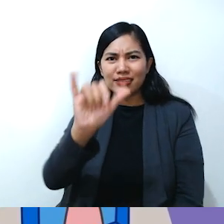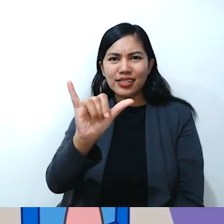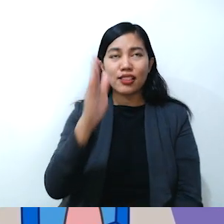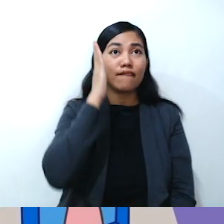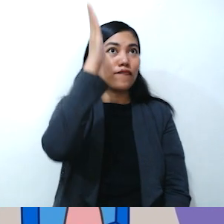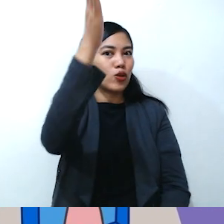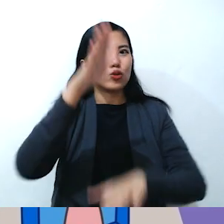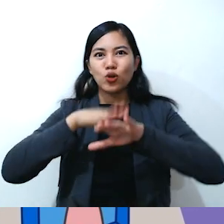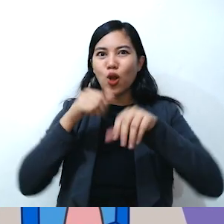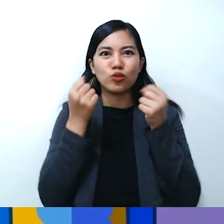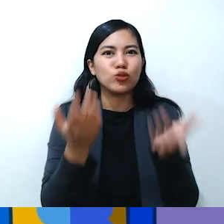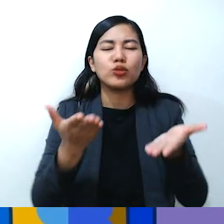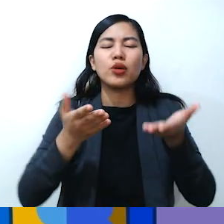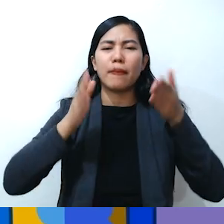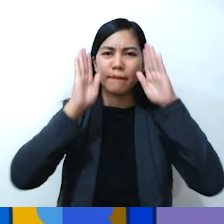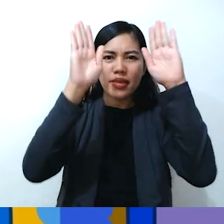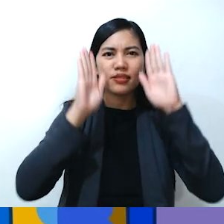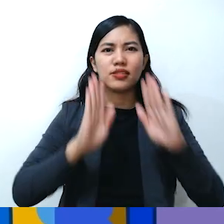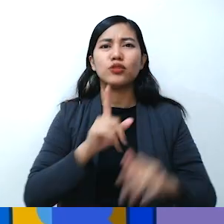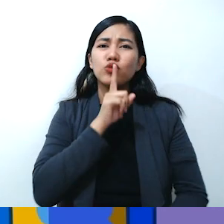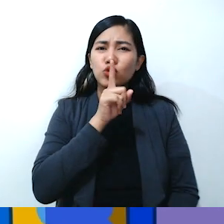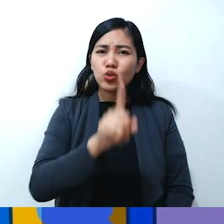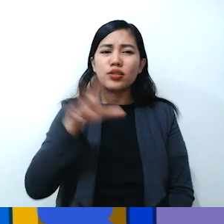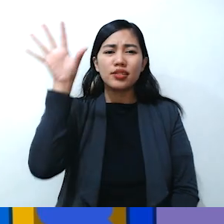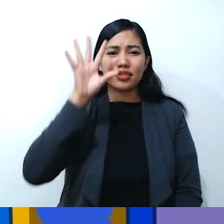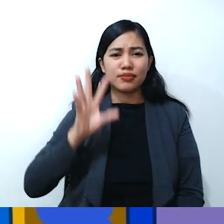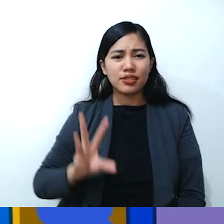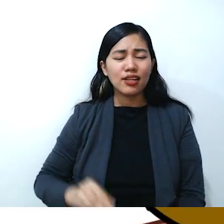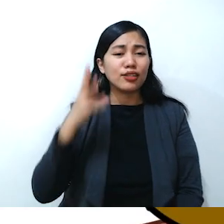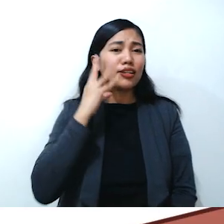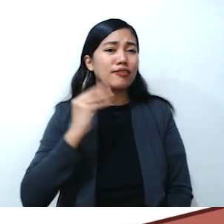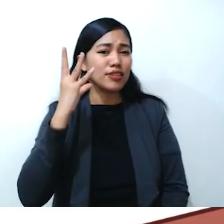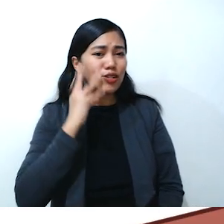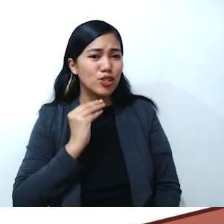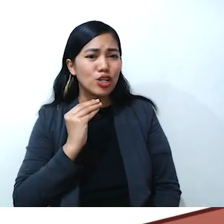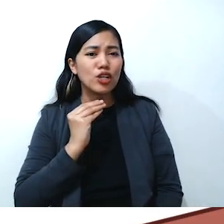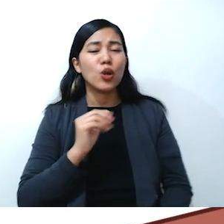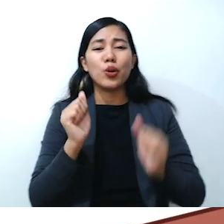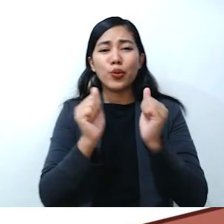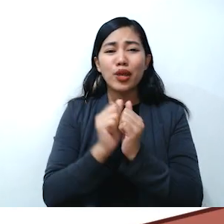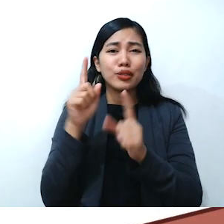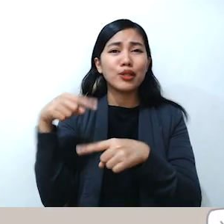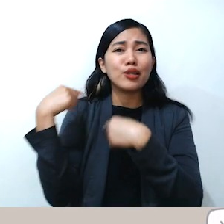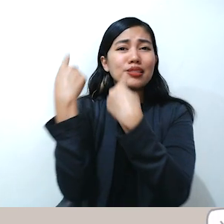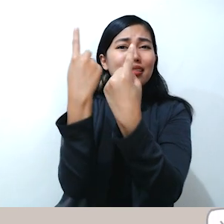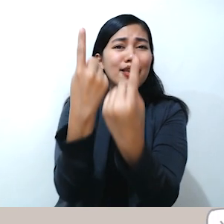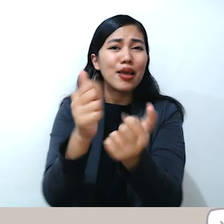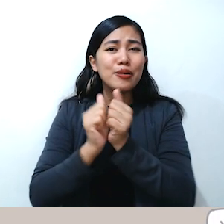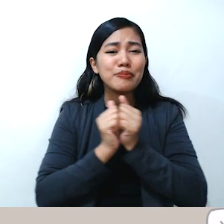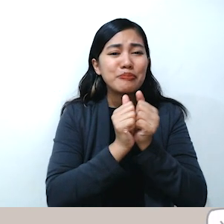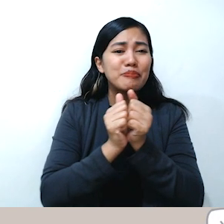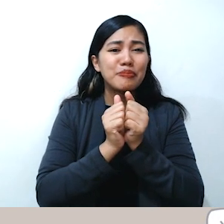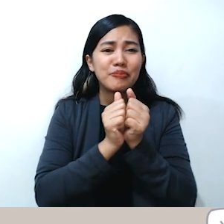Betty! Tinatawag ka ng tadhana para sa isang pambihira at tunay na kagilagilalas na adventure kasama ng iyong